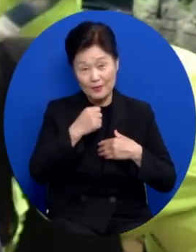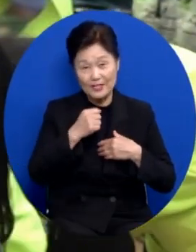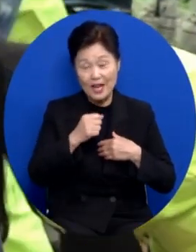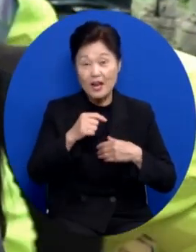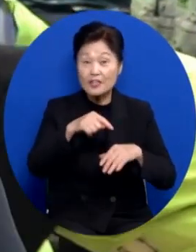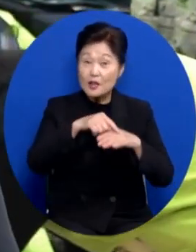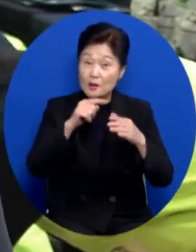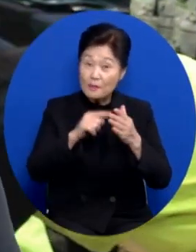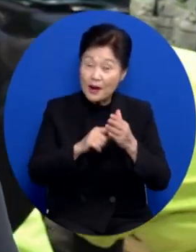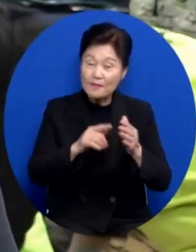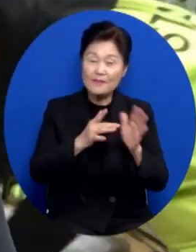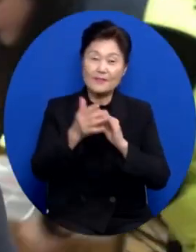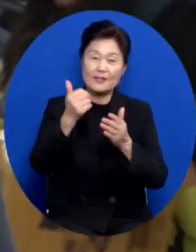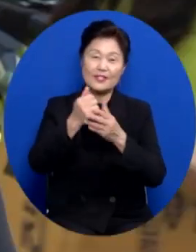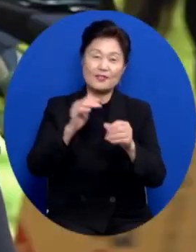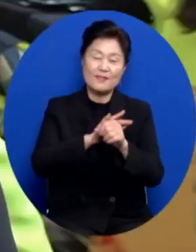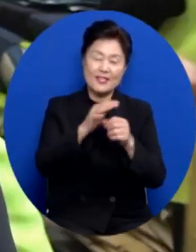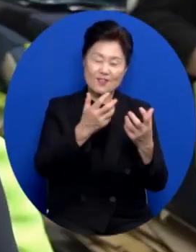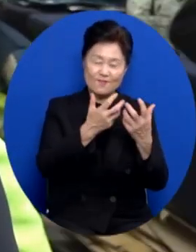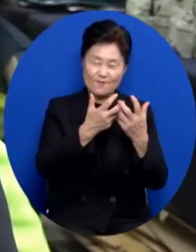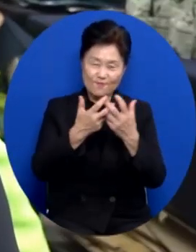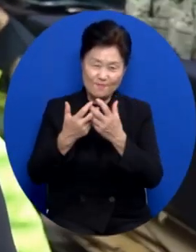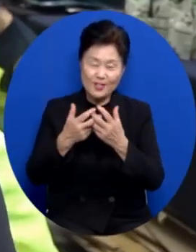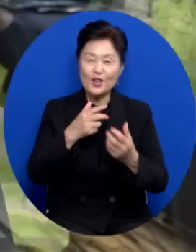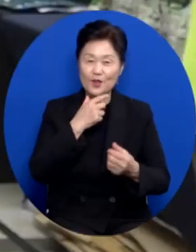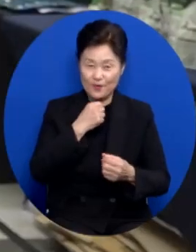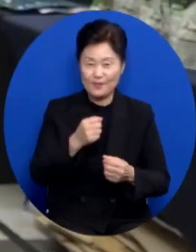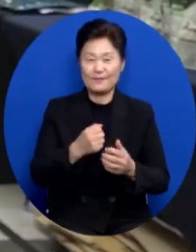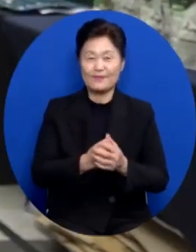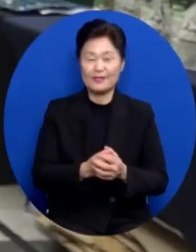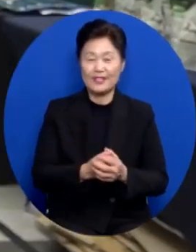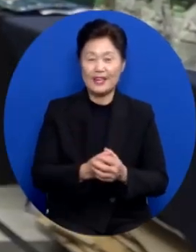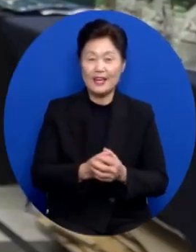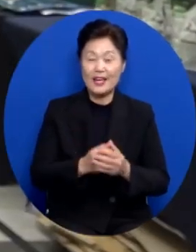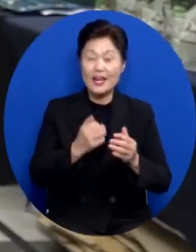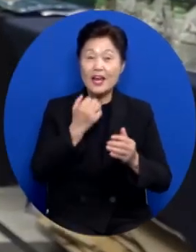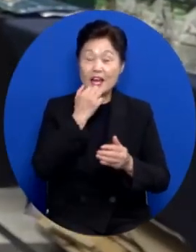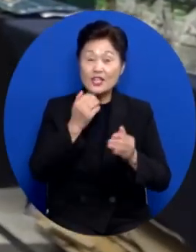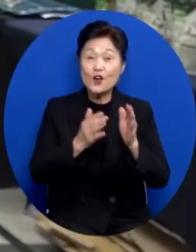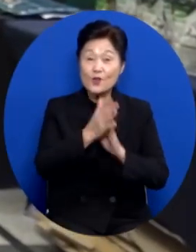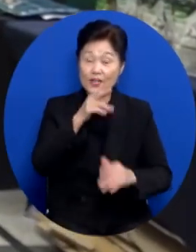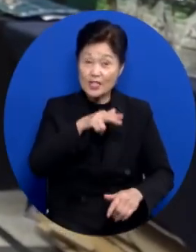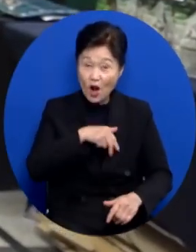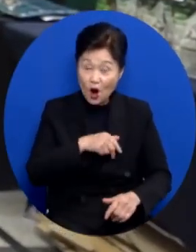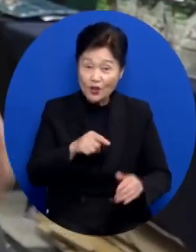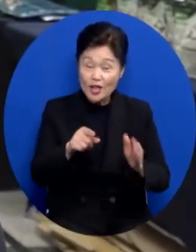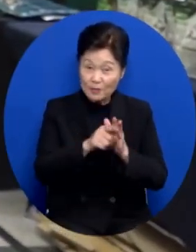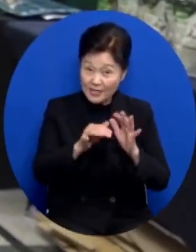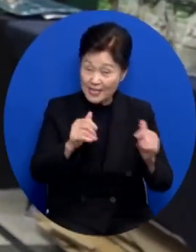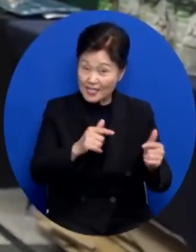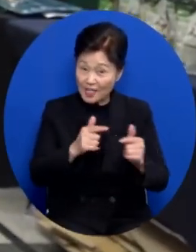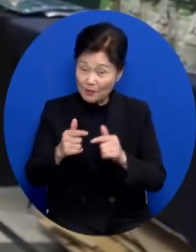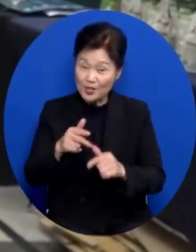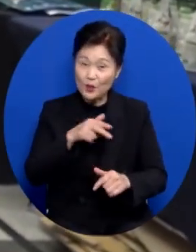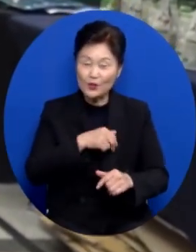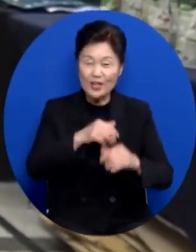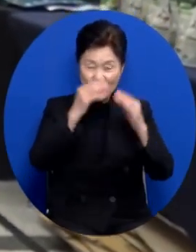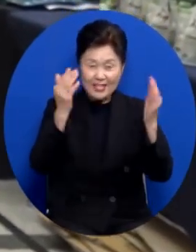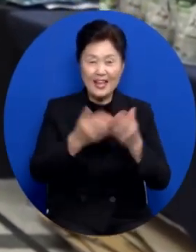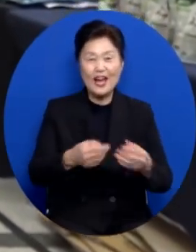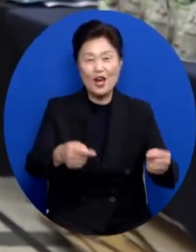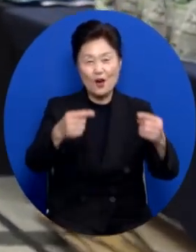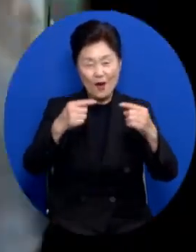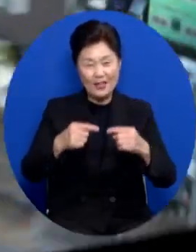마음에 예수님의 사랑이 가득했으면 하는 그런 바람도 가져봅니다. 우리 서울시의회 기독신의회 의원님들도 다음번에 다 같이 와서 한번 했으면